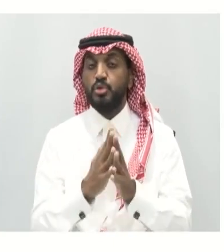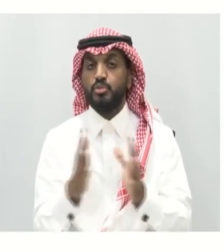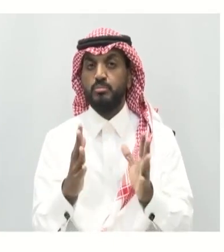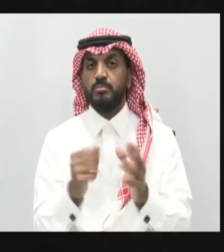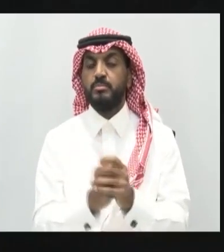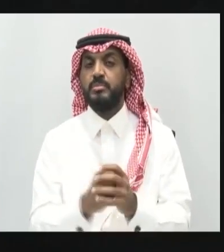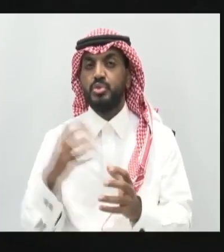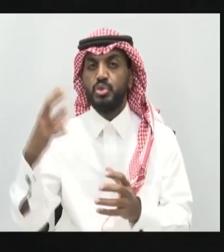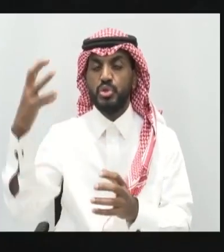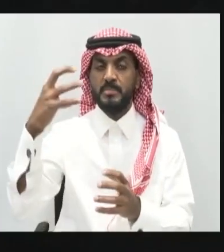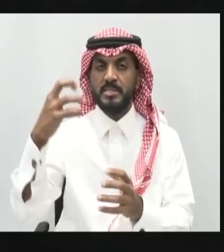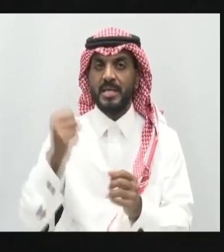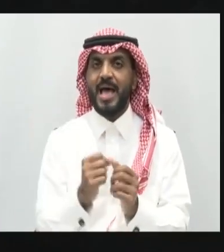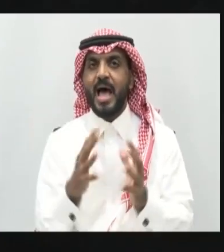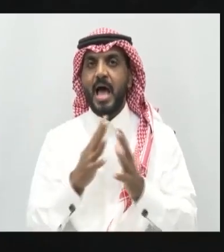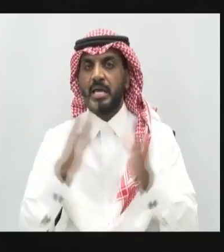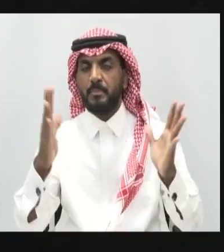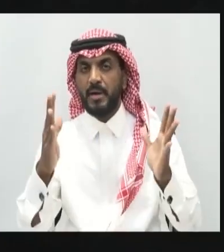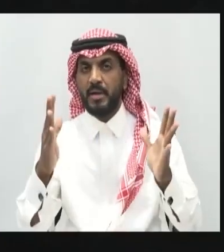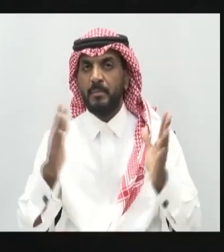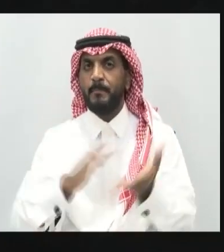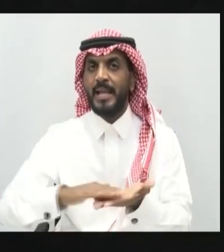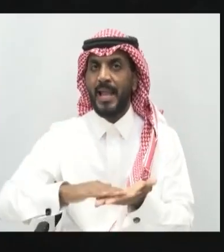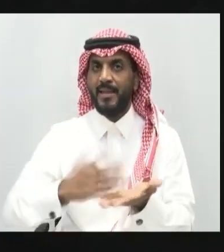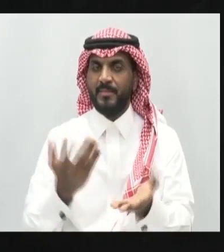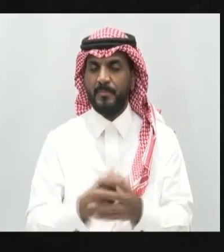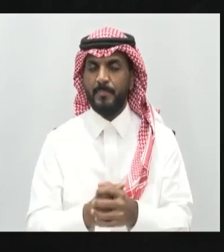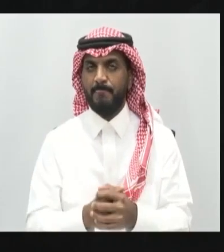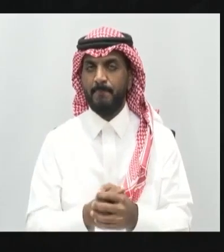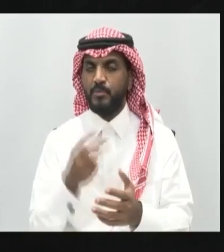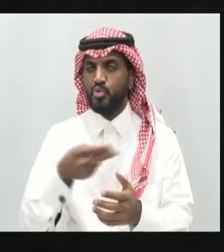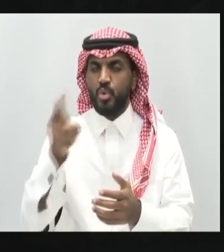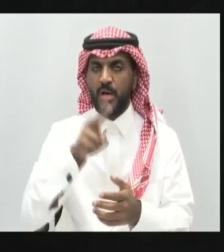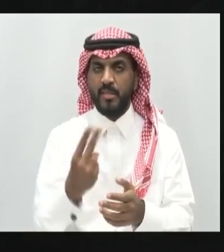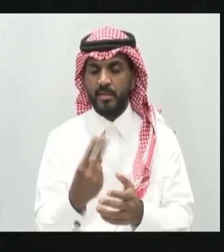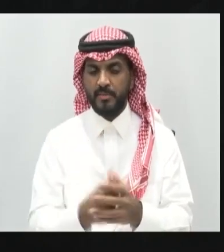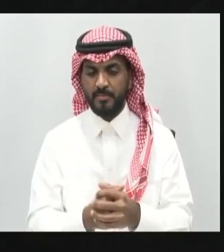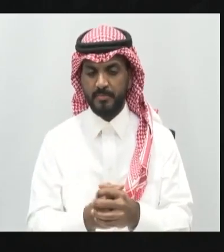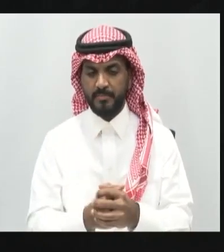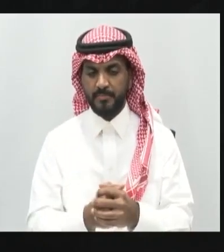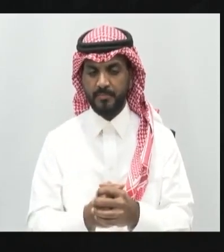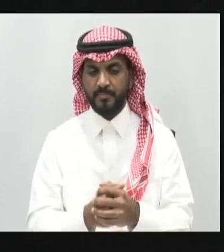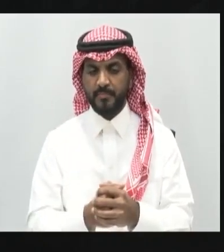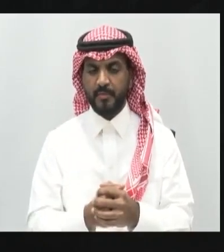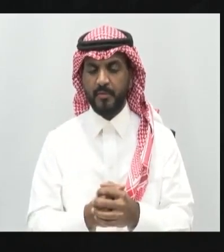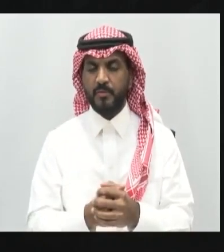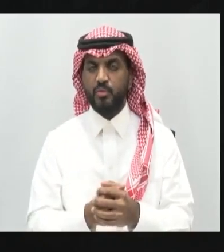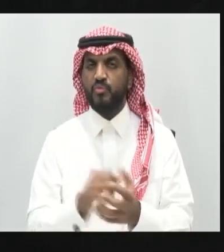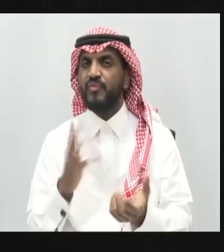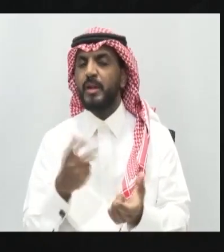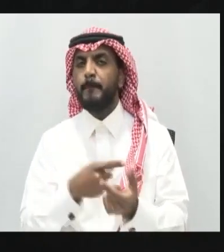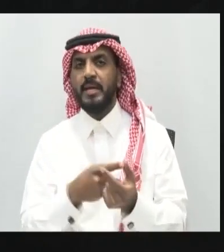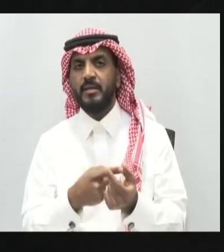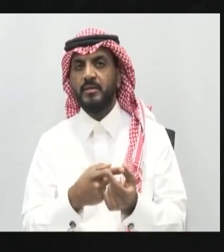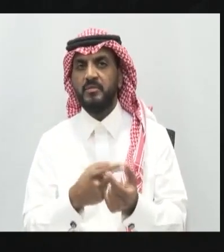اكبر من حجم الارض طيب نسال سؤال ثاني يقول ما الفرق